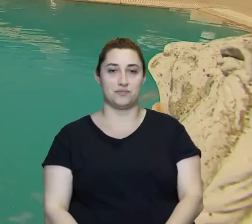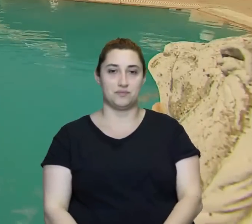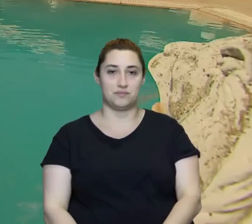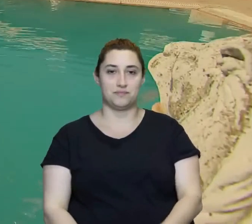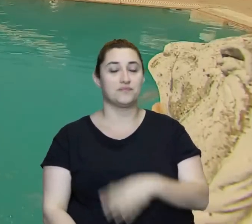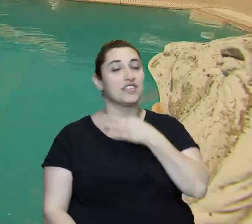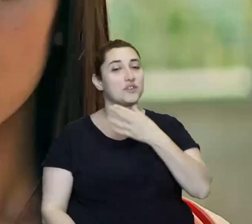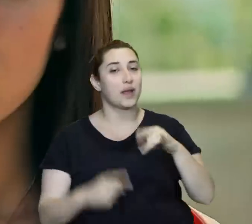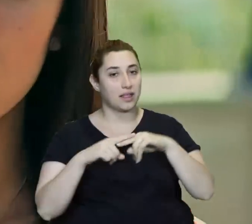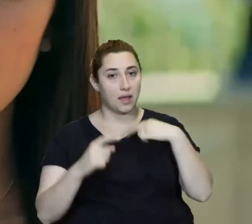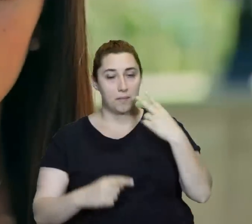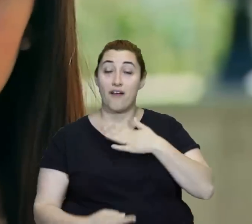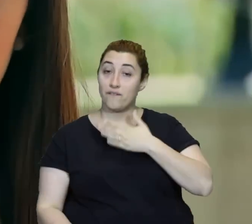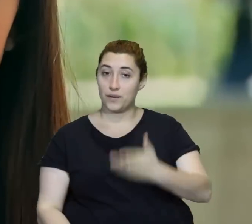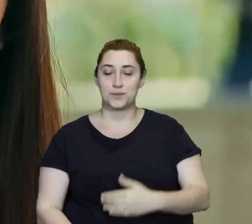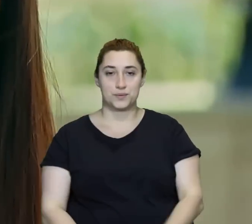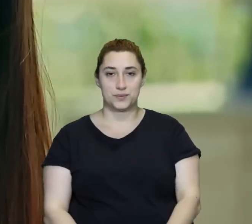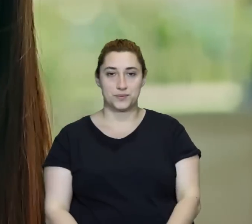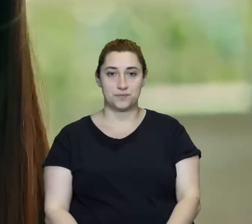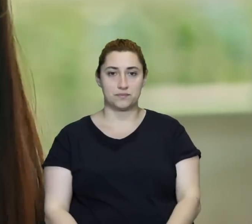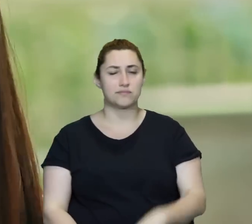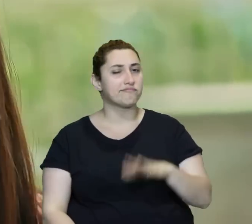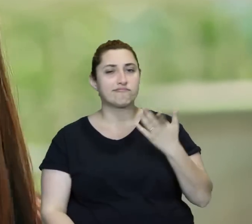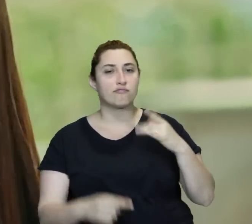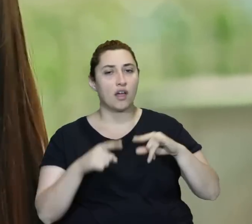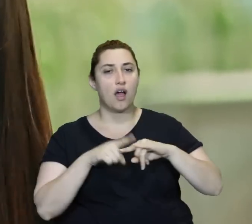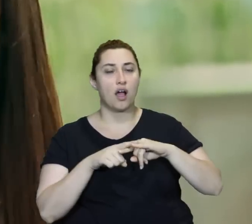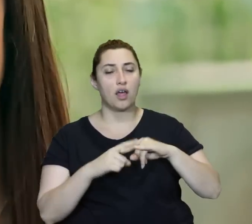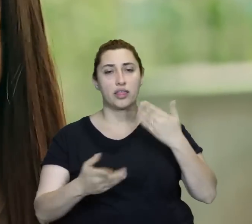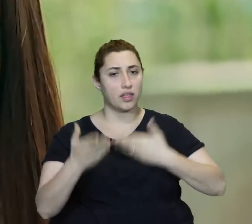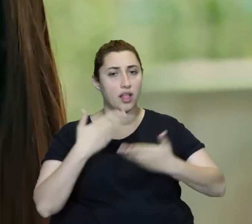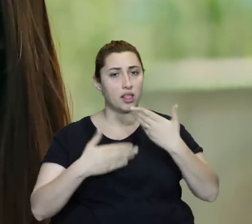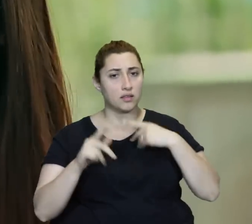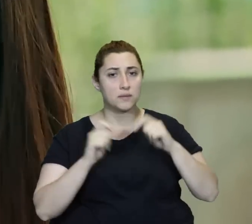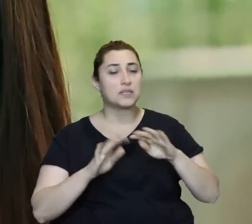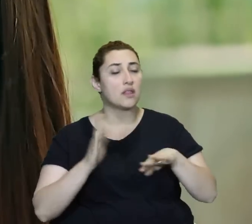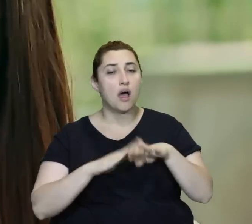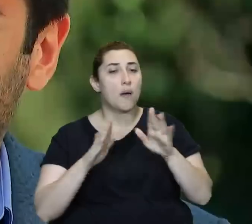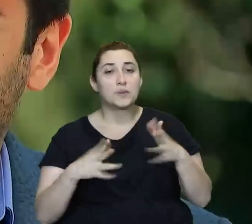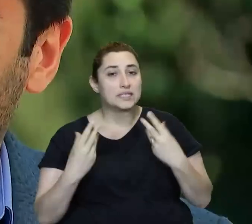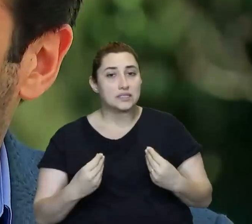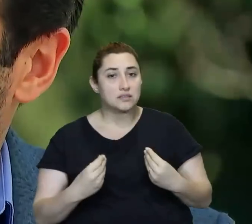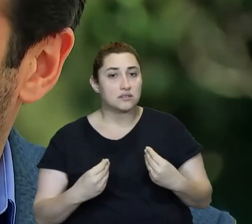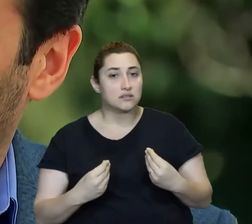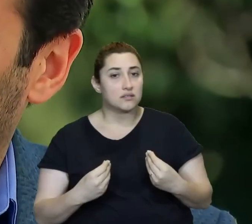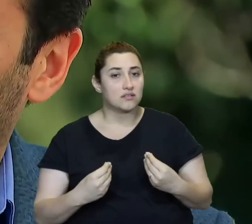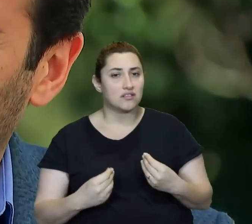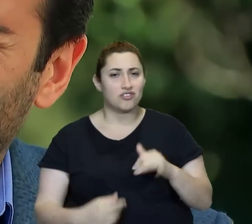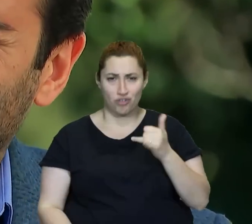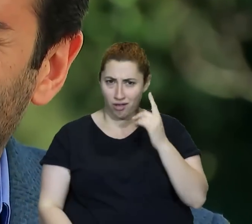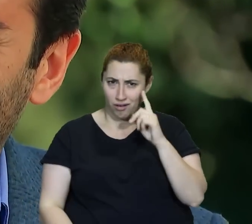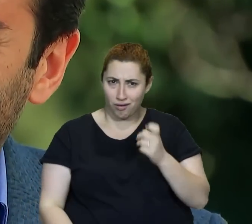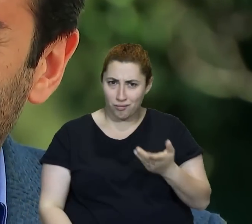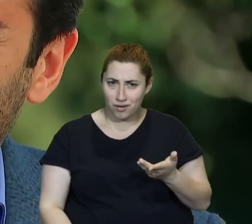Teşekkürler. Afiyet olsun. Teşekkürler Hediye ablacığım. Afiyet olsun. Hakan, anlat. Neler yapıyorsun, nasılsın? Şaka mı